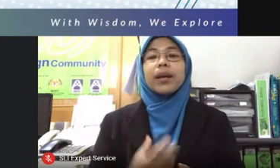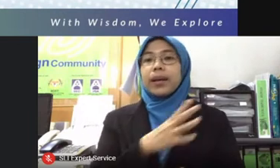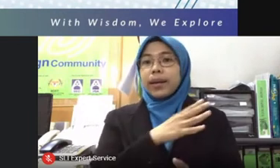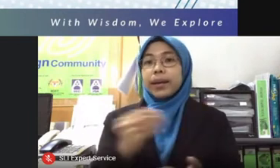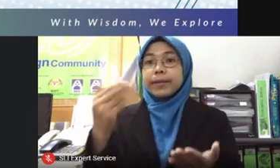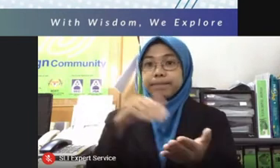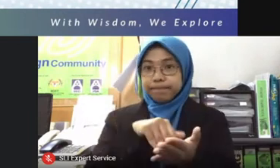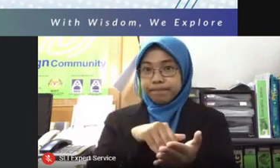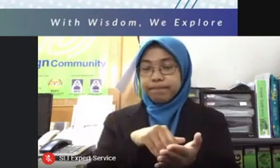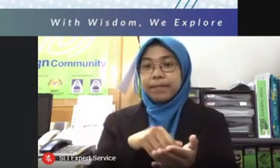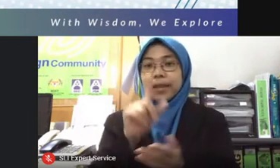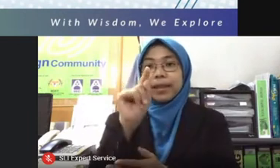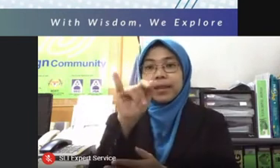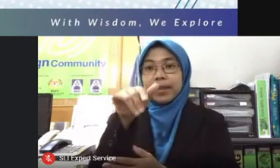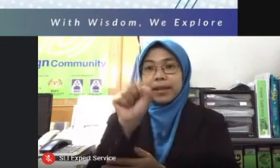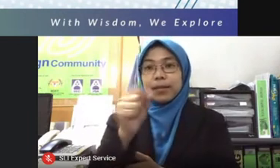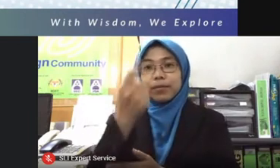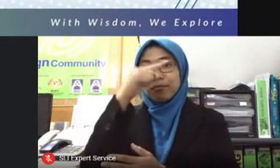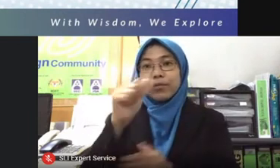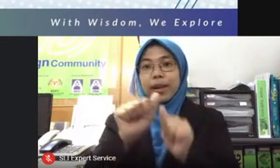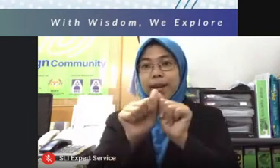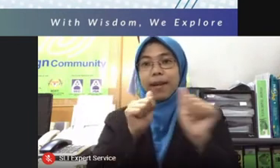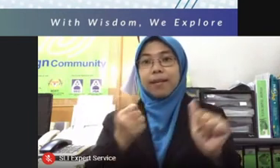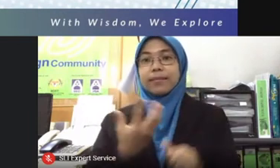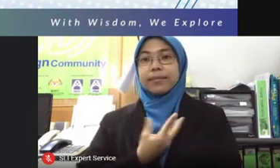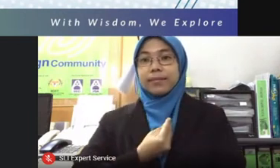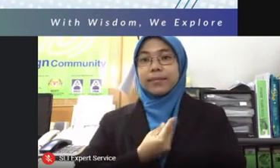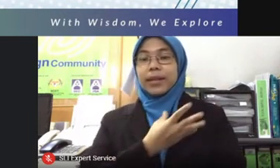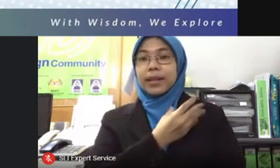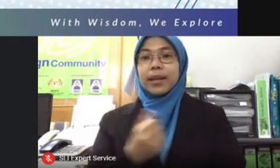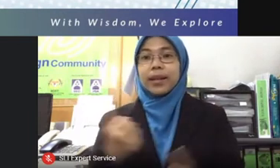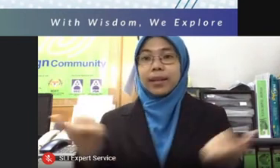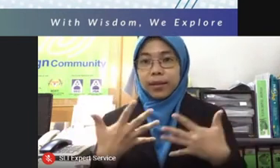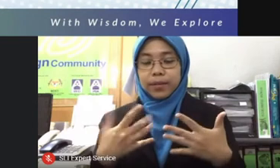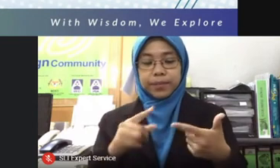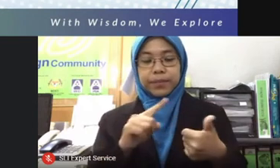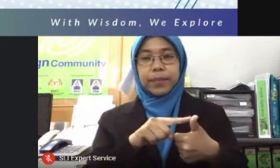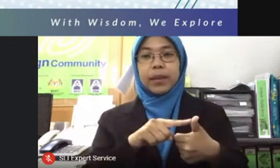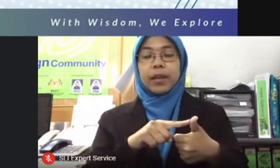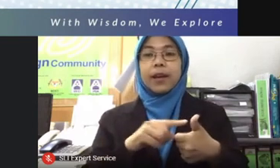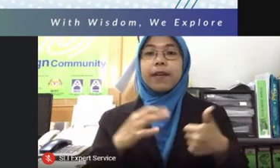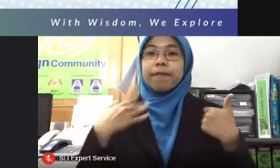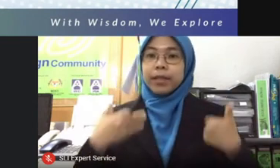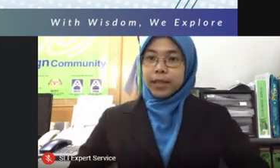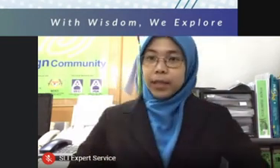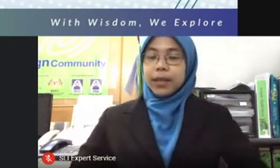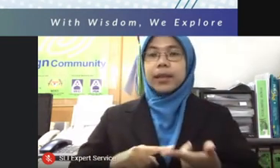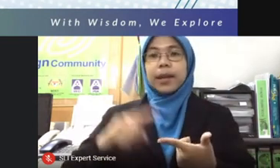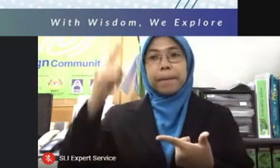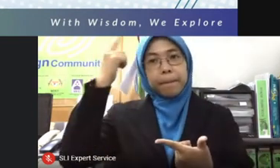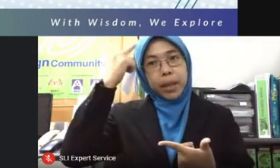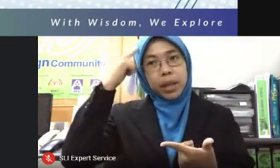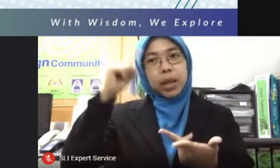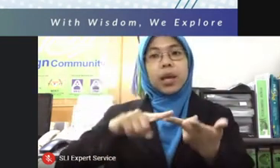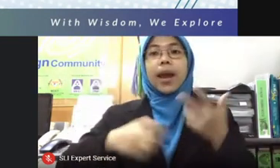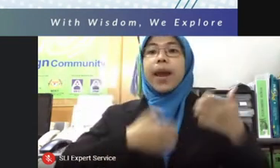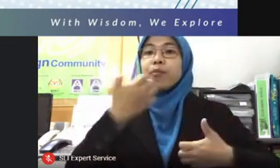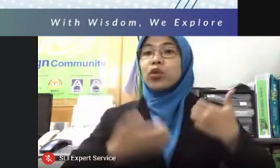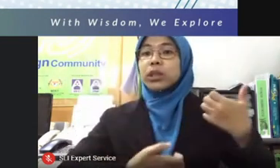lagi tips untuk elakkan gemuruh dan takut. Dia ada 3, fizikal, mental dan emosi. Sama je lebih kurang, okay. Kita